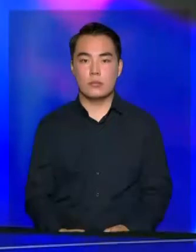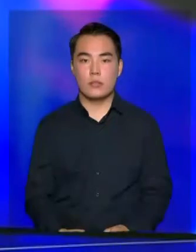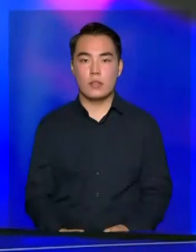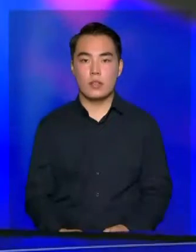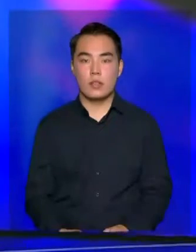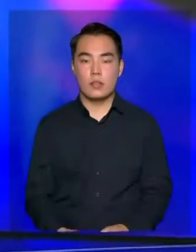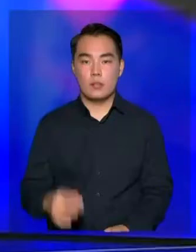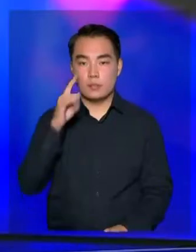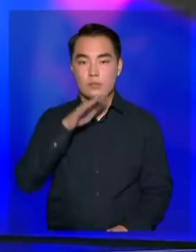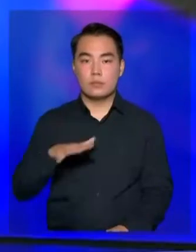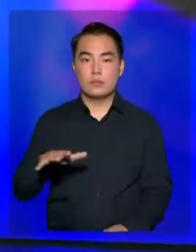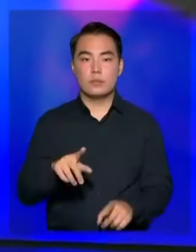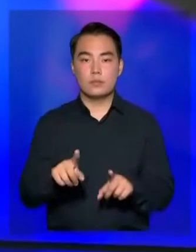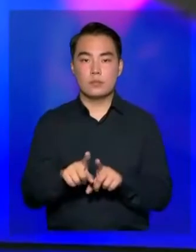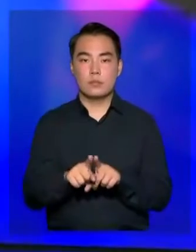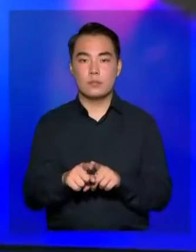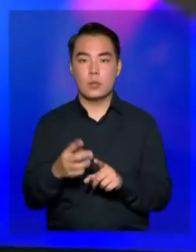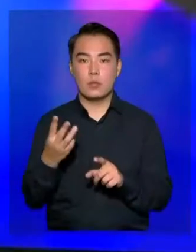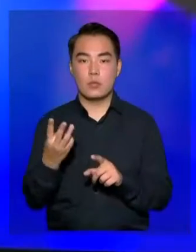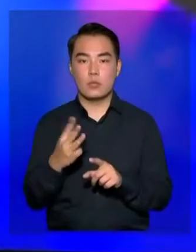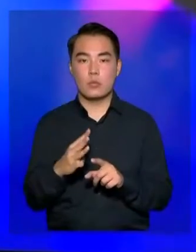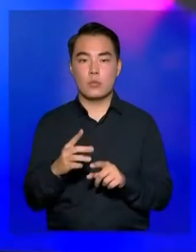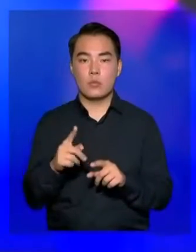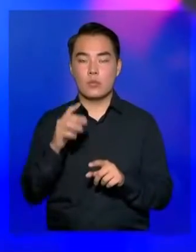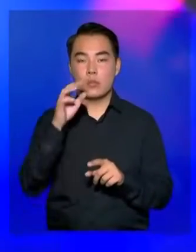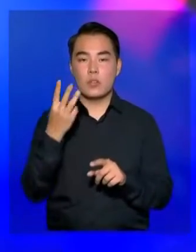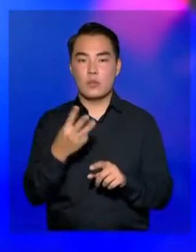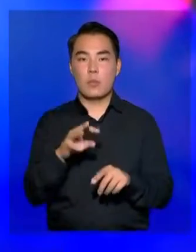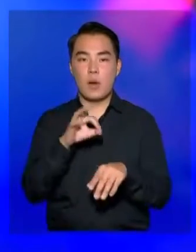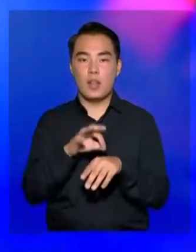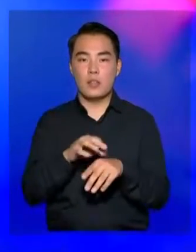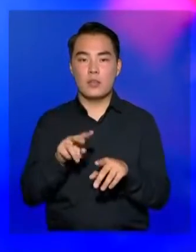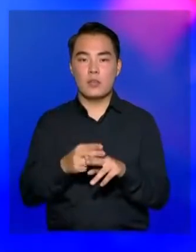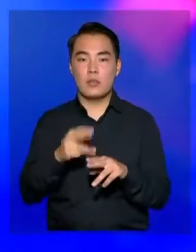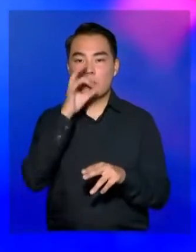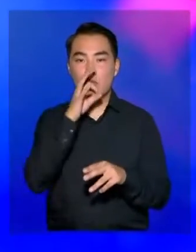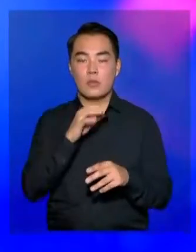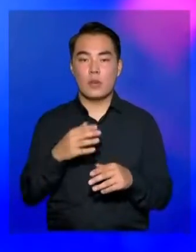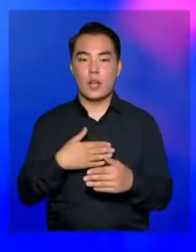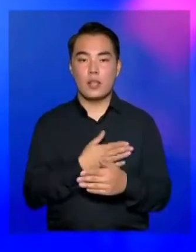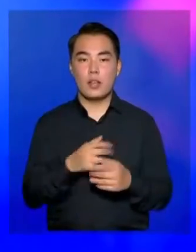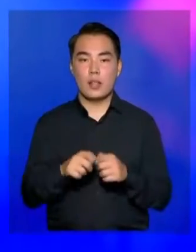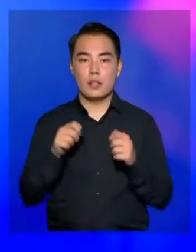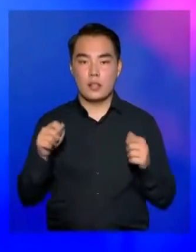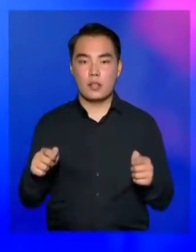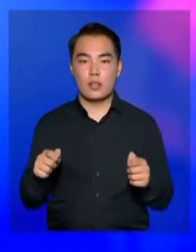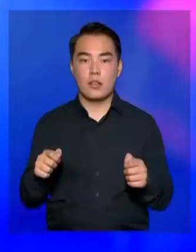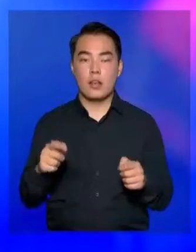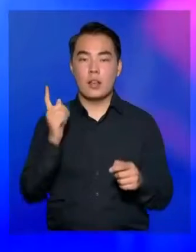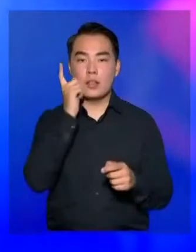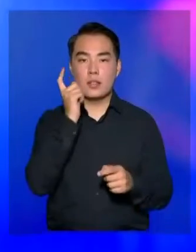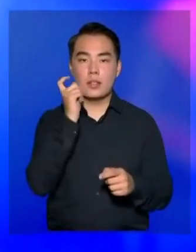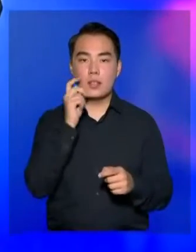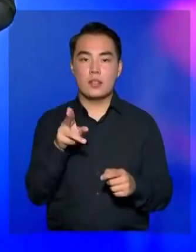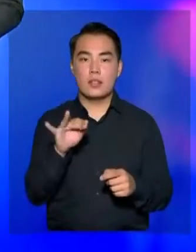Елімізде ең өршіп тұрған үш дертке ем болатын препараттар шығарылмақшы. Денсаулық сақтау министрлігі бұған дейін қант диабетіне